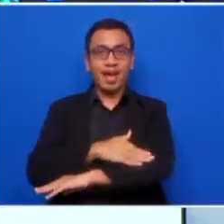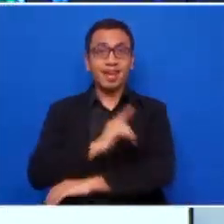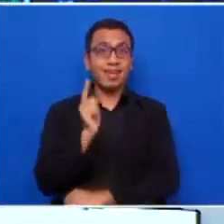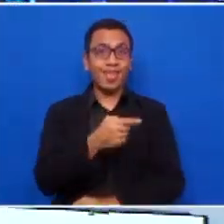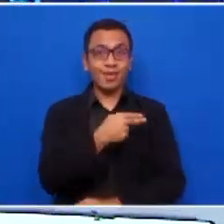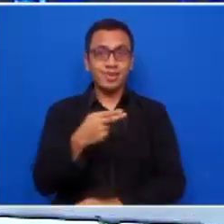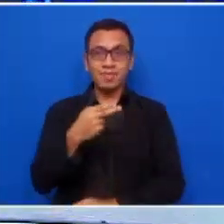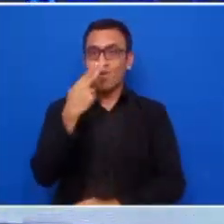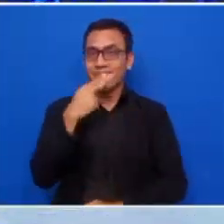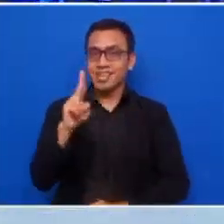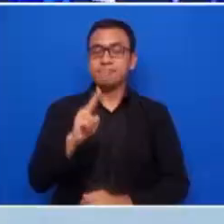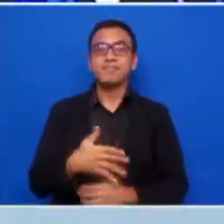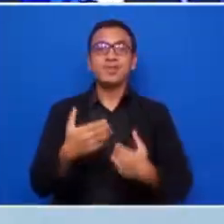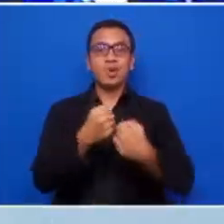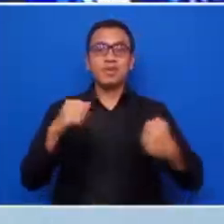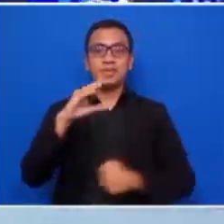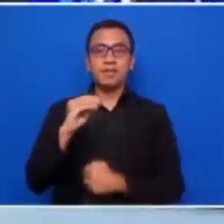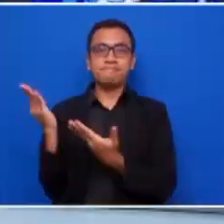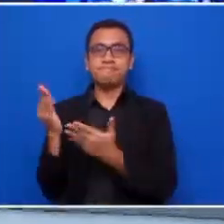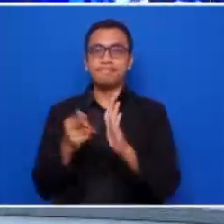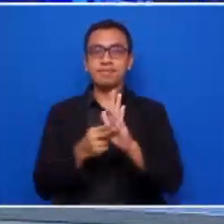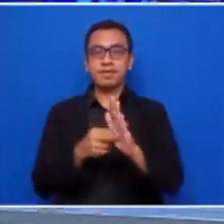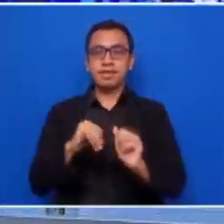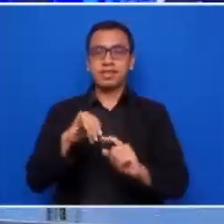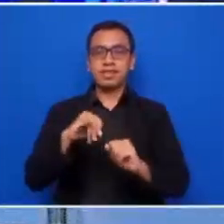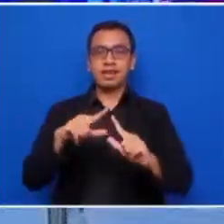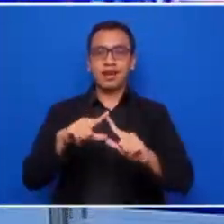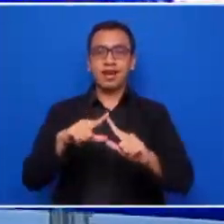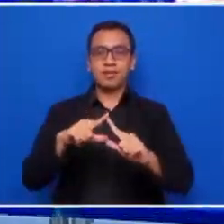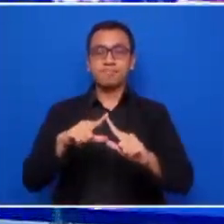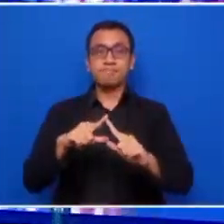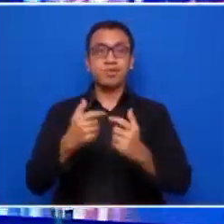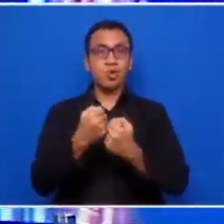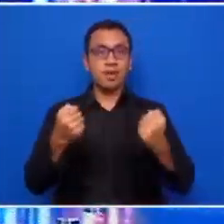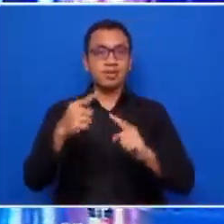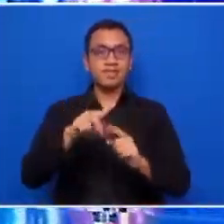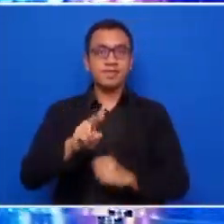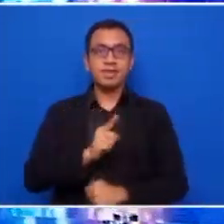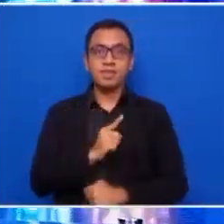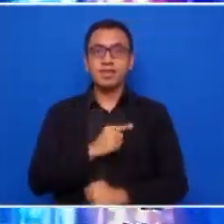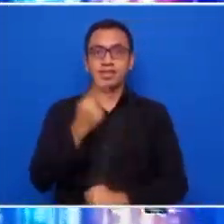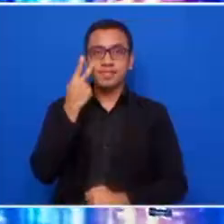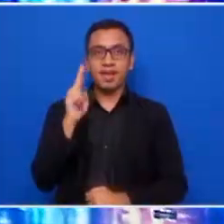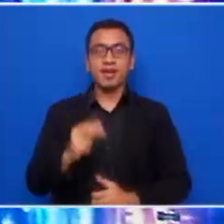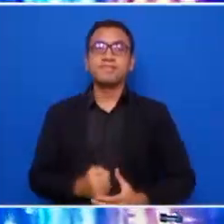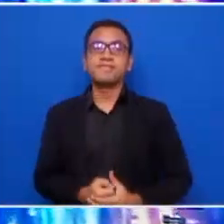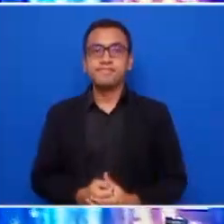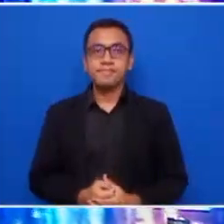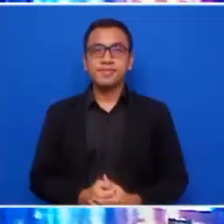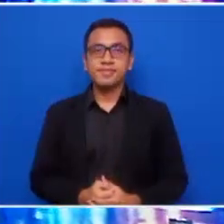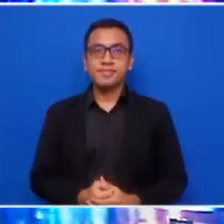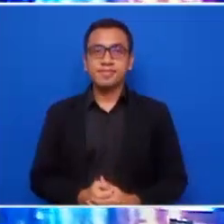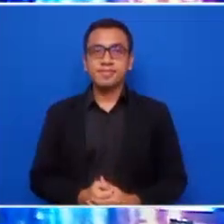negeri selengkapnya di Kompas malam bersama saya nitia Anisa hanya di KompasTV independen tepercaya